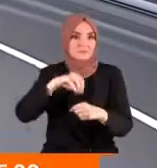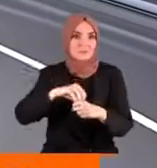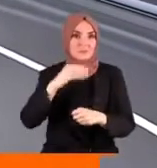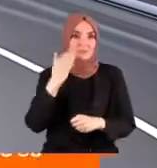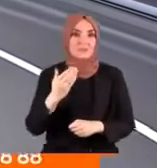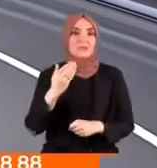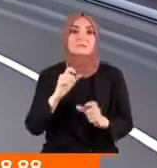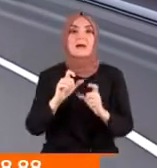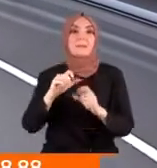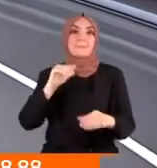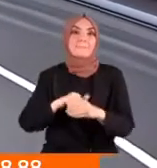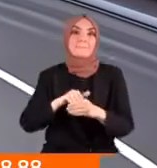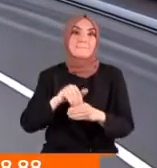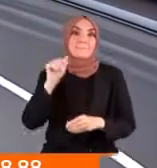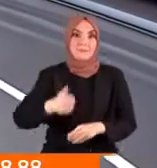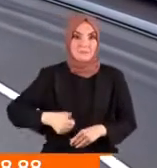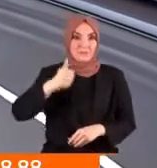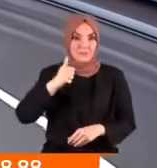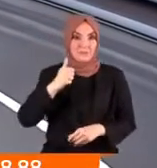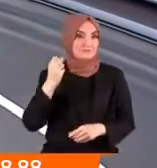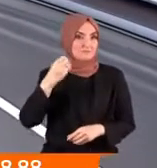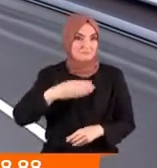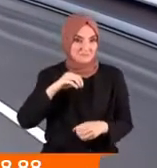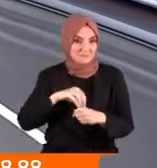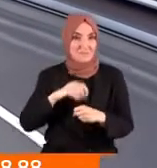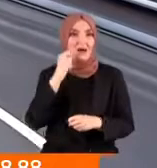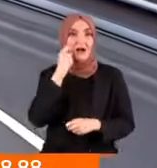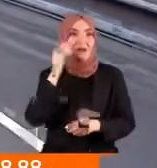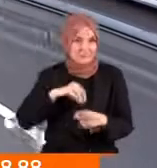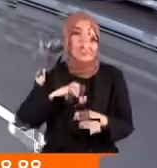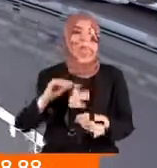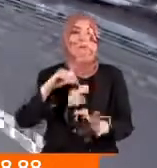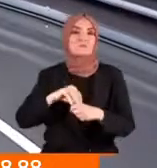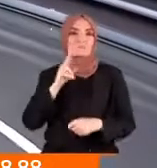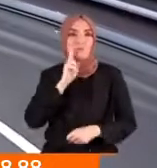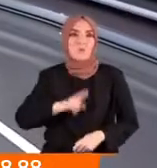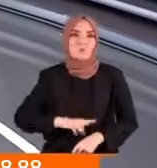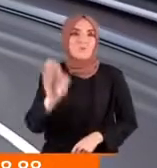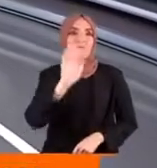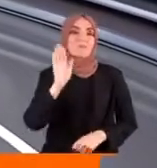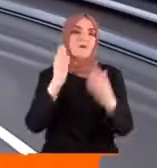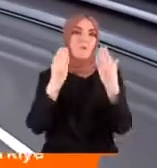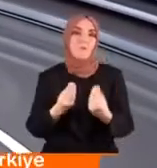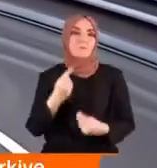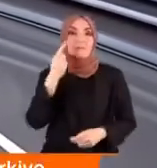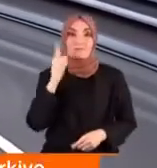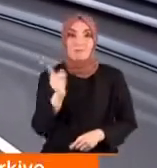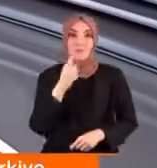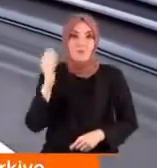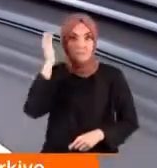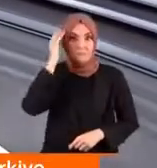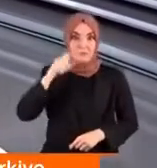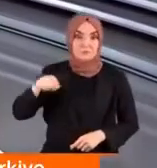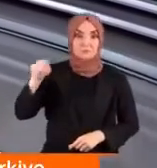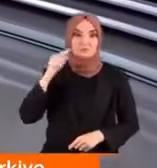Asiltürk, Ankara Hacı Bayram Camii'nde bugün son yolculuğuna uğurlandı. Devletin zirvesi cenaze töreninde bir araya geldi.